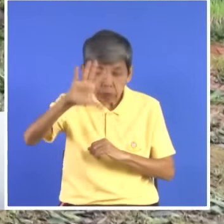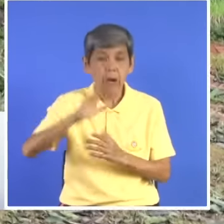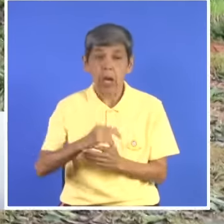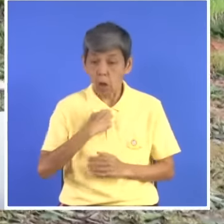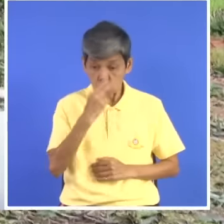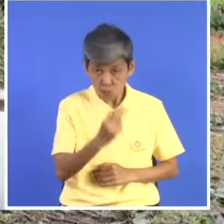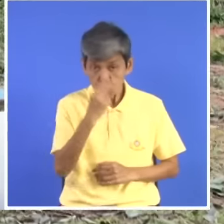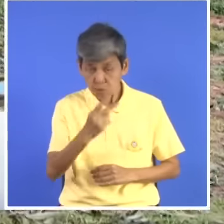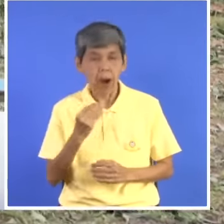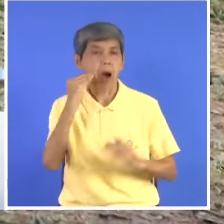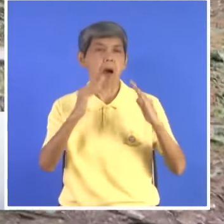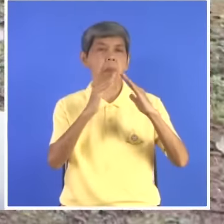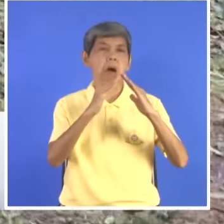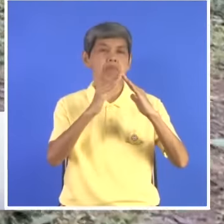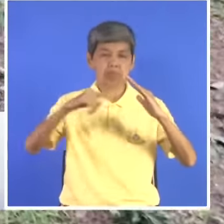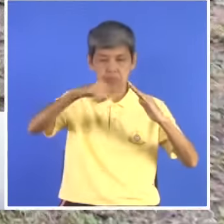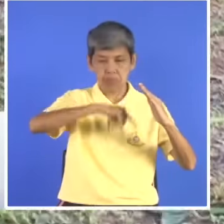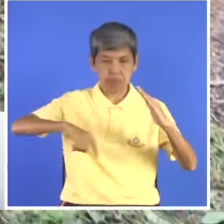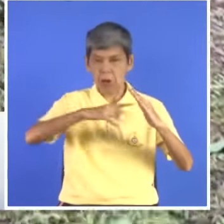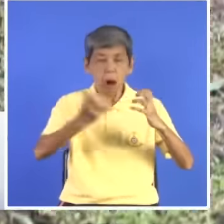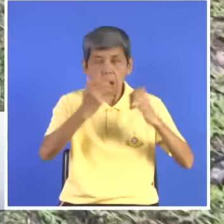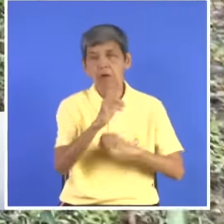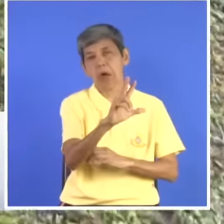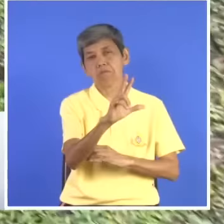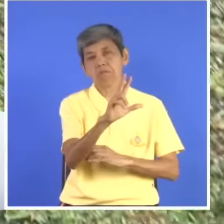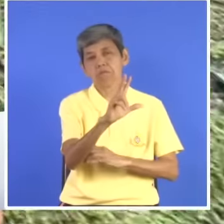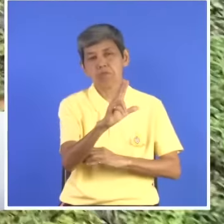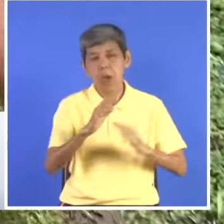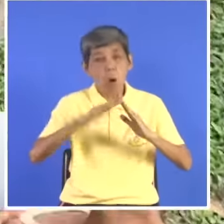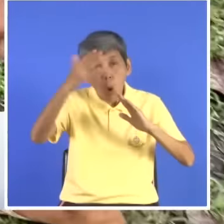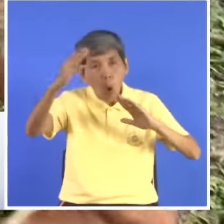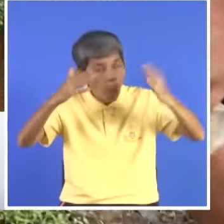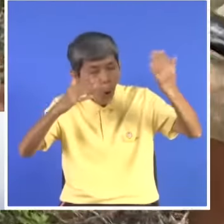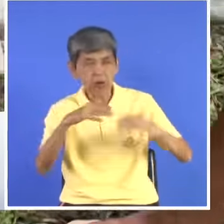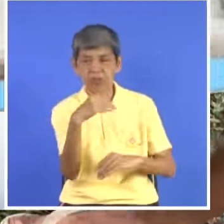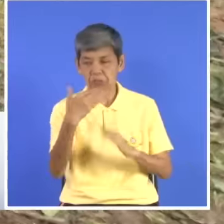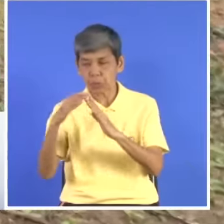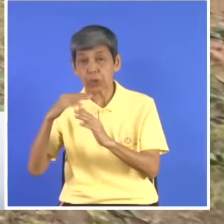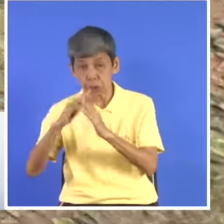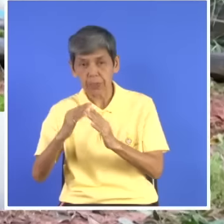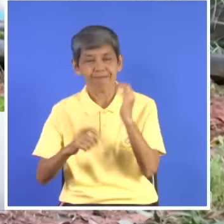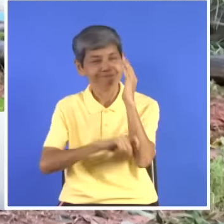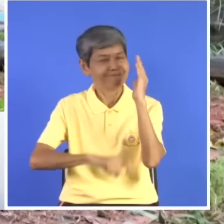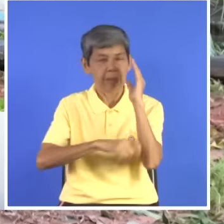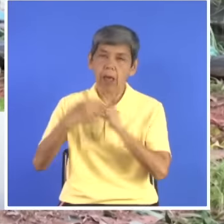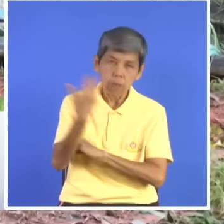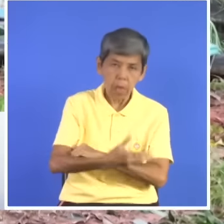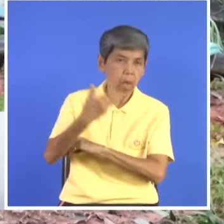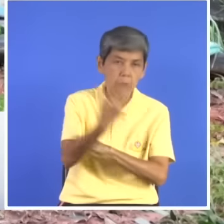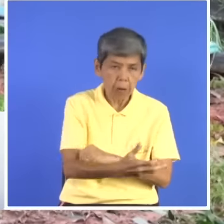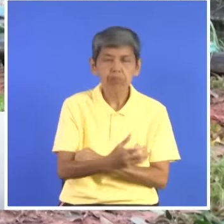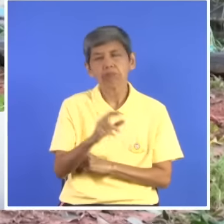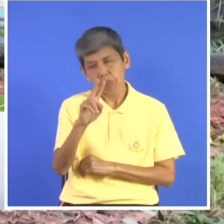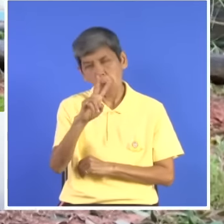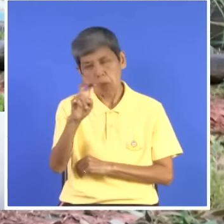ำรวจนะครับมีบ้านเสียหายทั้งหลังเนี่ย3หลังเนื่องจากว่ามีกระเบื้องปลิวมากกว่า10หลังต้นยางพาราก็โค่นล้มอย่างน้อยเนี่ยประมาณสัก